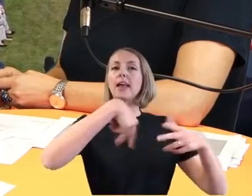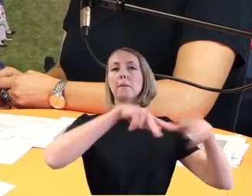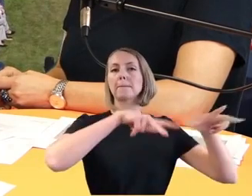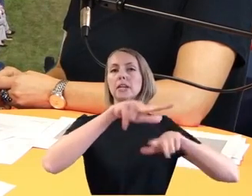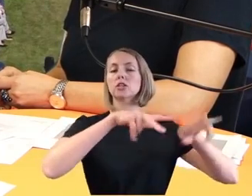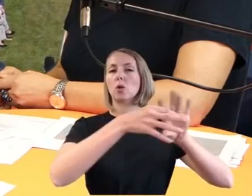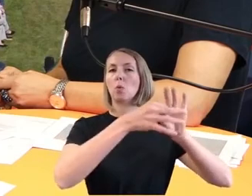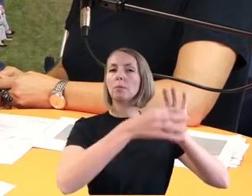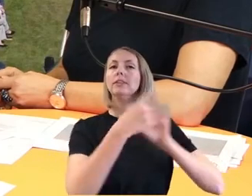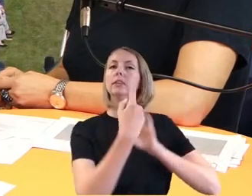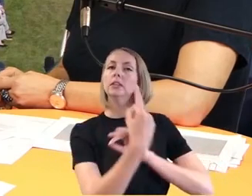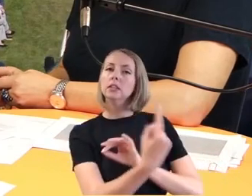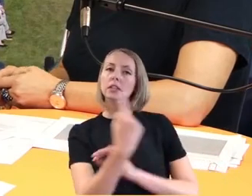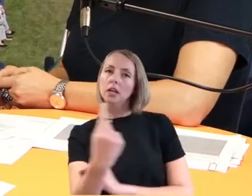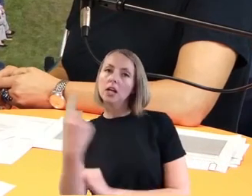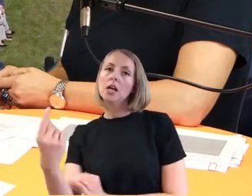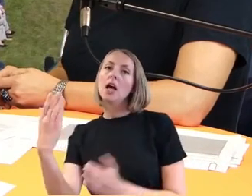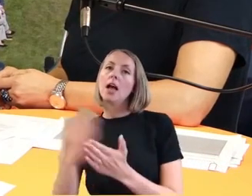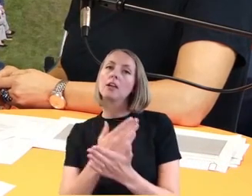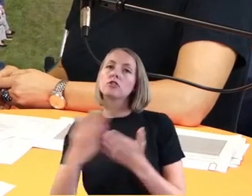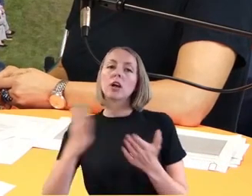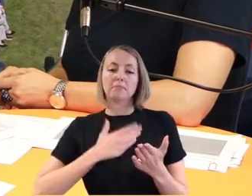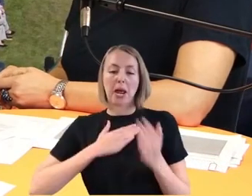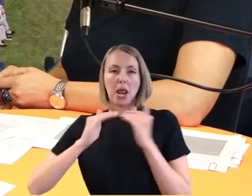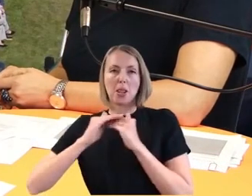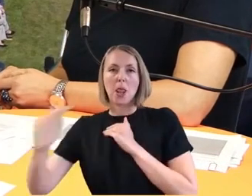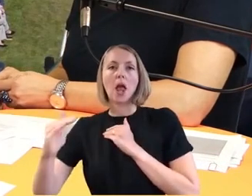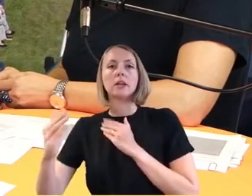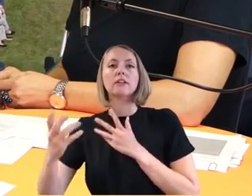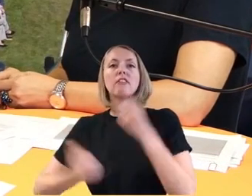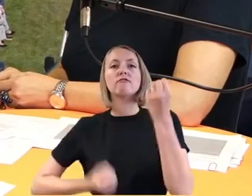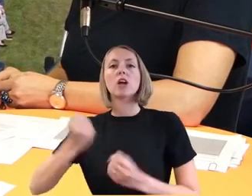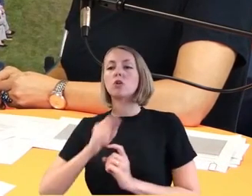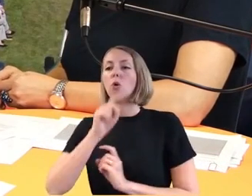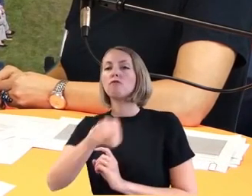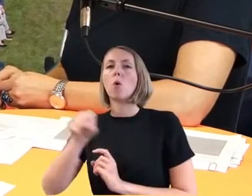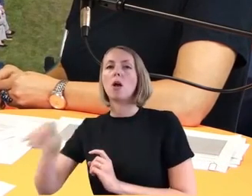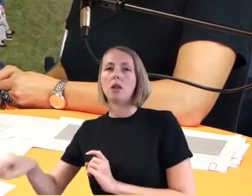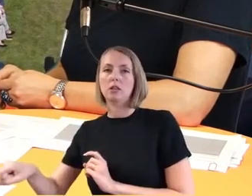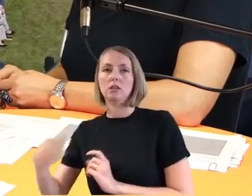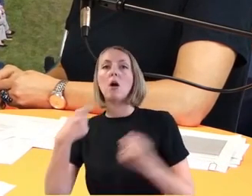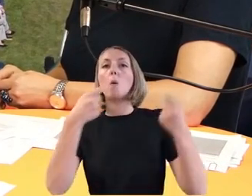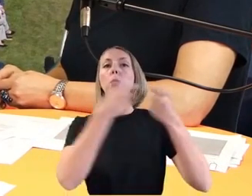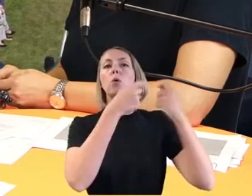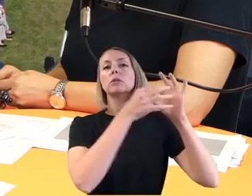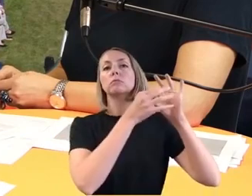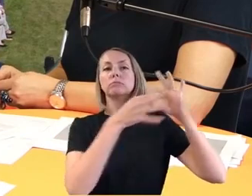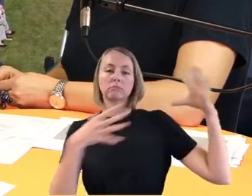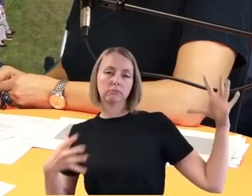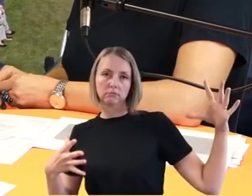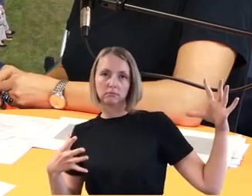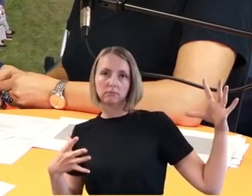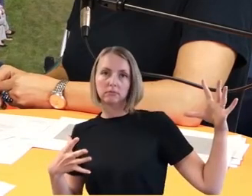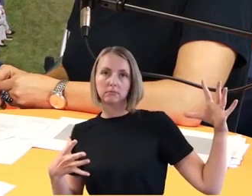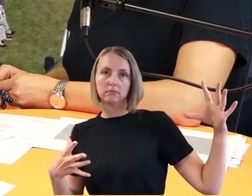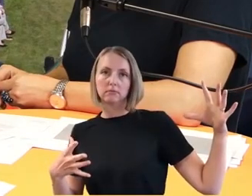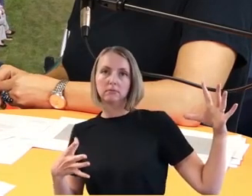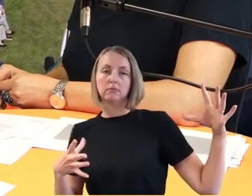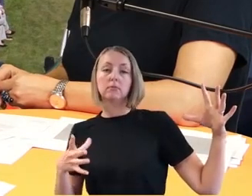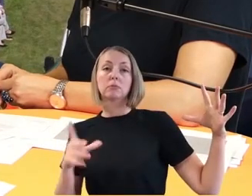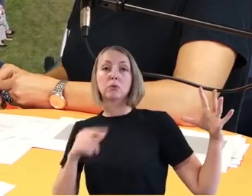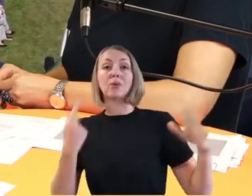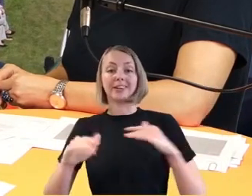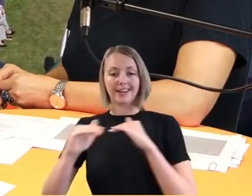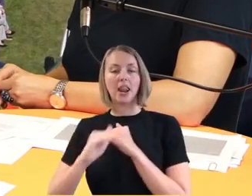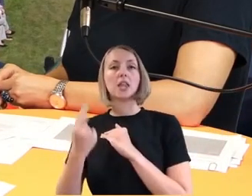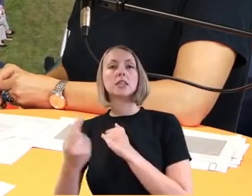alleinige Zuständigkeit für die Verteilung der Fahrzeuge im Land. Da hat der Bund gar kein Mitspracherecht. Hm. Insoweit wird das Land dann